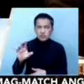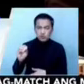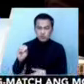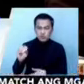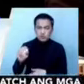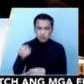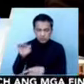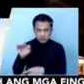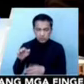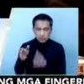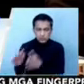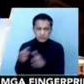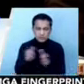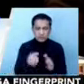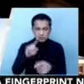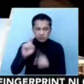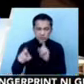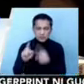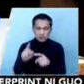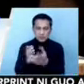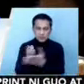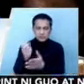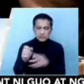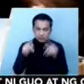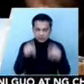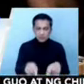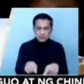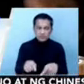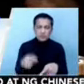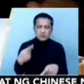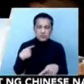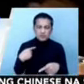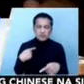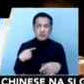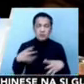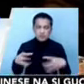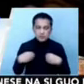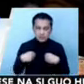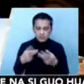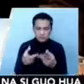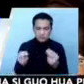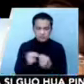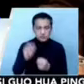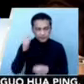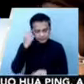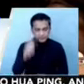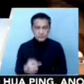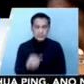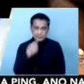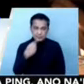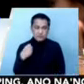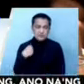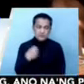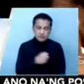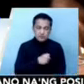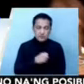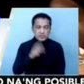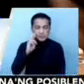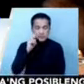ang karapatan ng isang tao na humawak ng pwesto sa gobyerno. Ayon kay Senadora Risa Ontiveros, sa